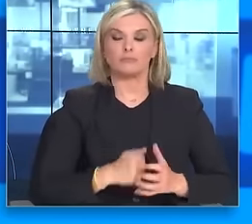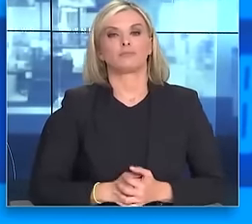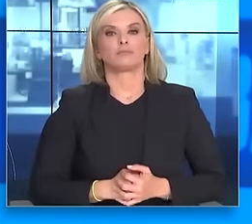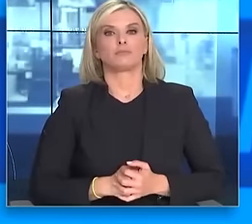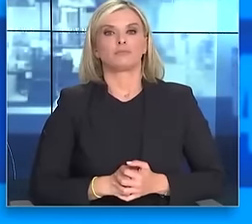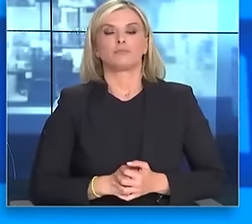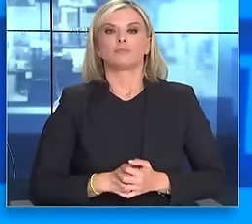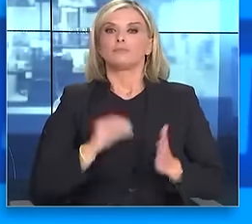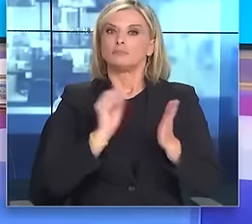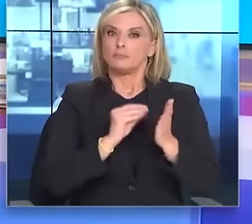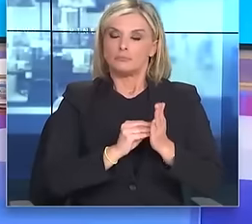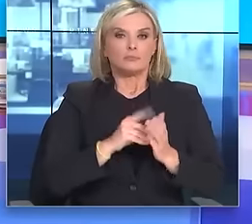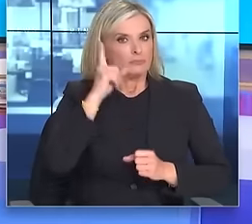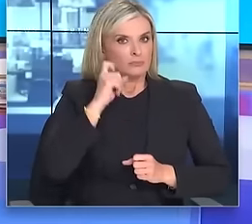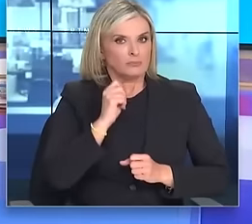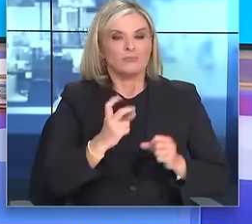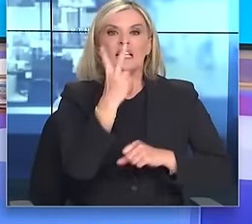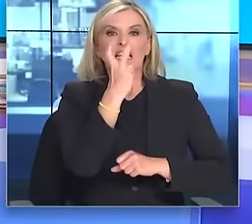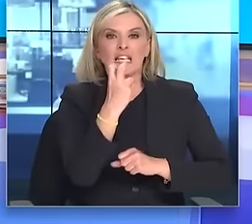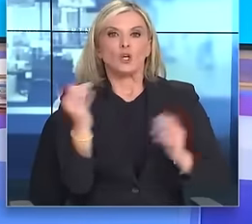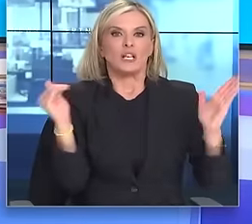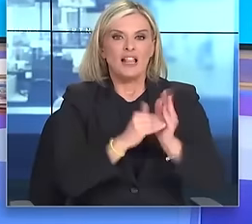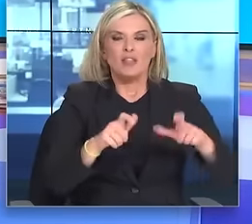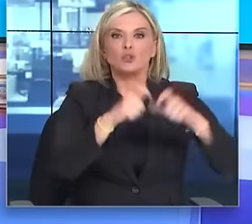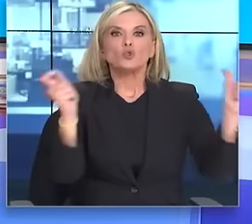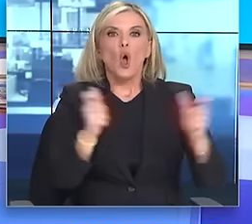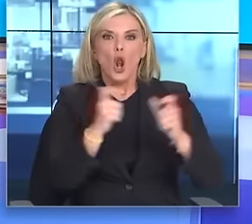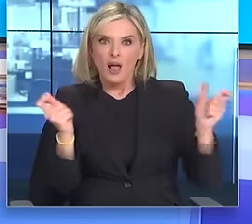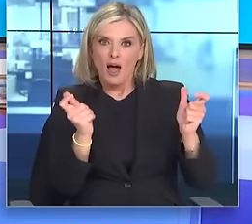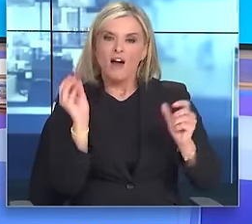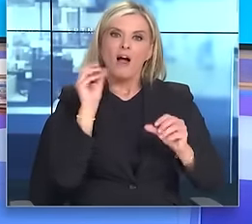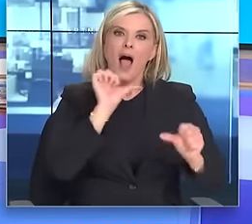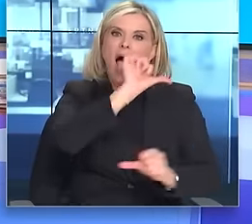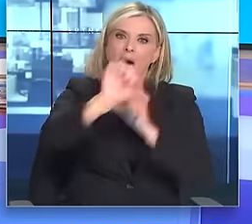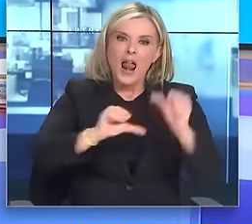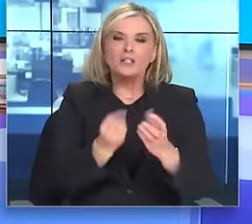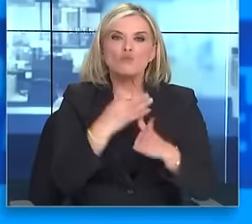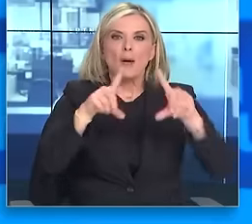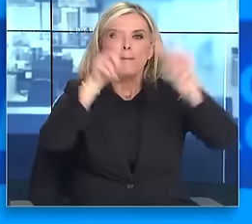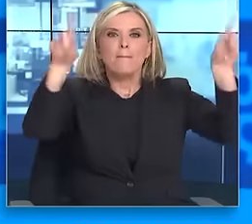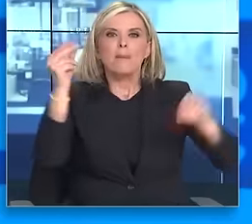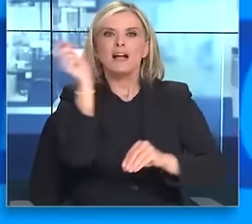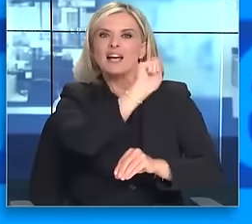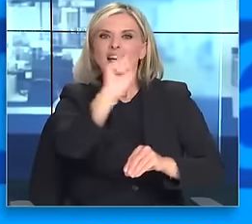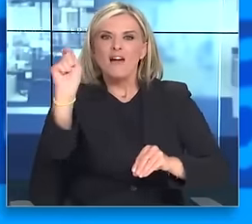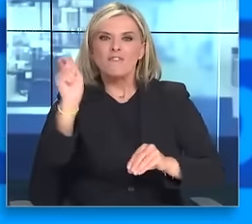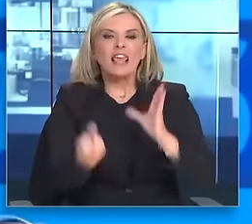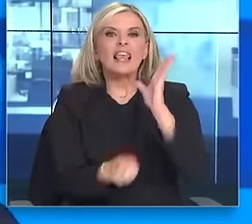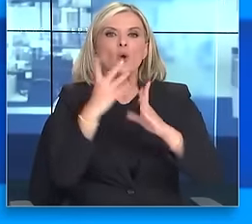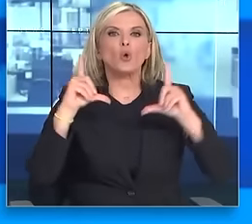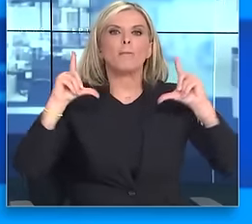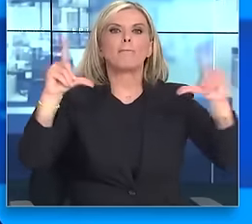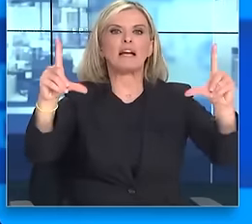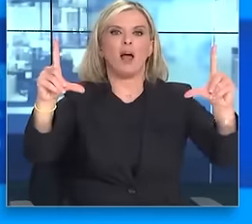διαδραστικοί πίνακες που έχουν μπει ήδη στα σχολεία, 20.000 σχολεία, τους είδα και στα ριζώματα, 36.000 σχολεία με αυτό το τέλος του χρόνου, είναι πόρτο του Ταμείου Ανάκαμψης. Mm-hmm. Τα